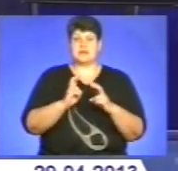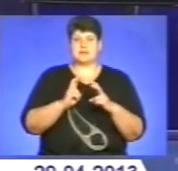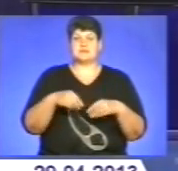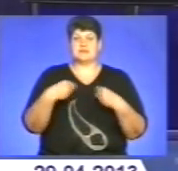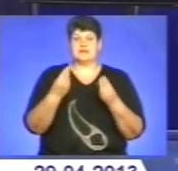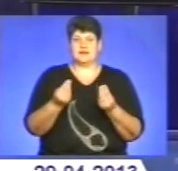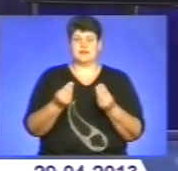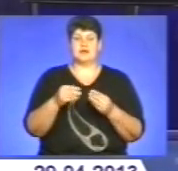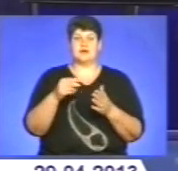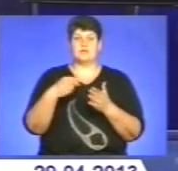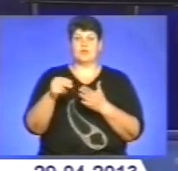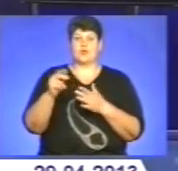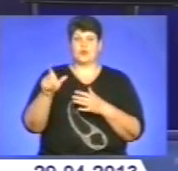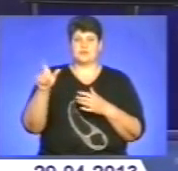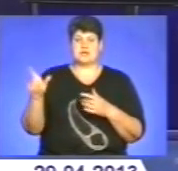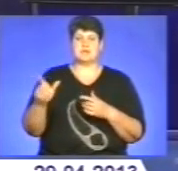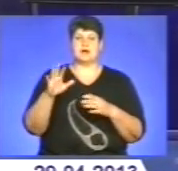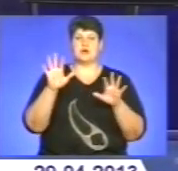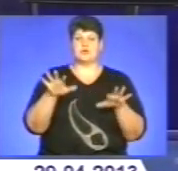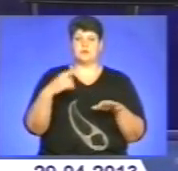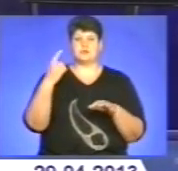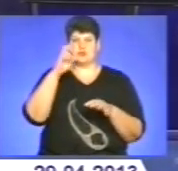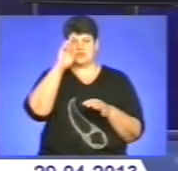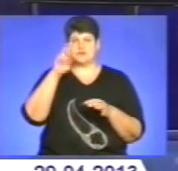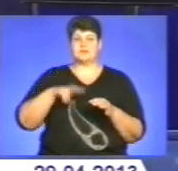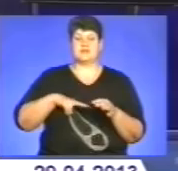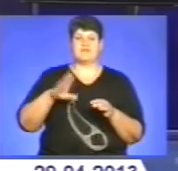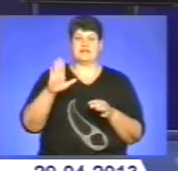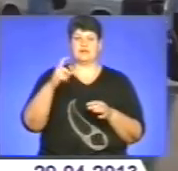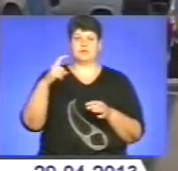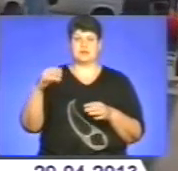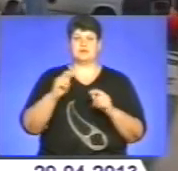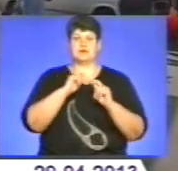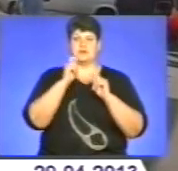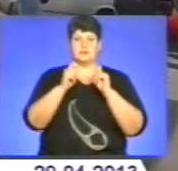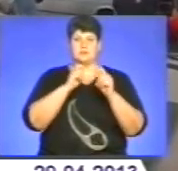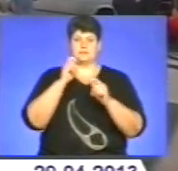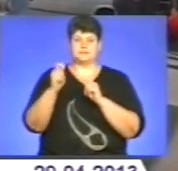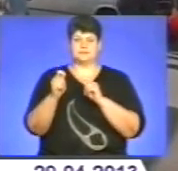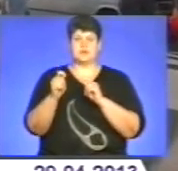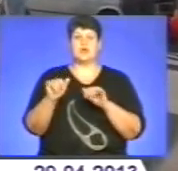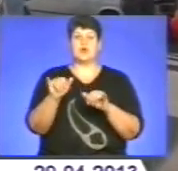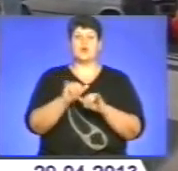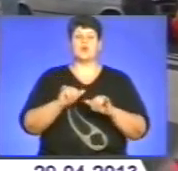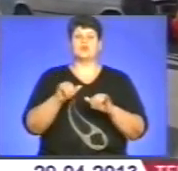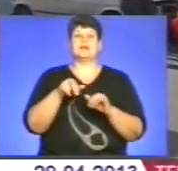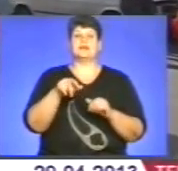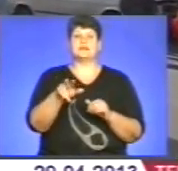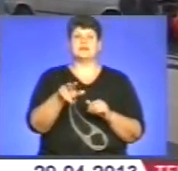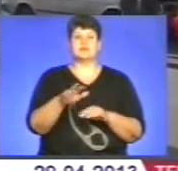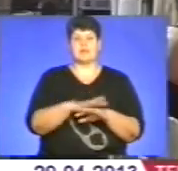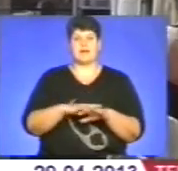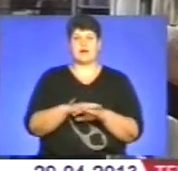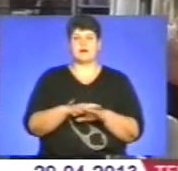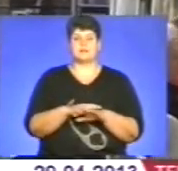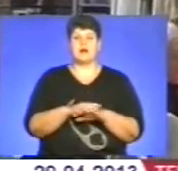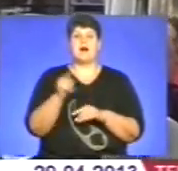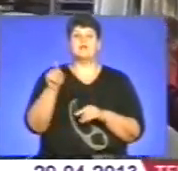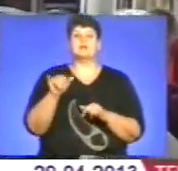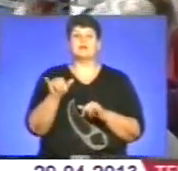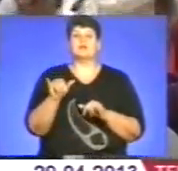голова облдержадміністрації Валентин Хоптян вручав подарунки. Куди кумичем чекуєш? На ярмарок. А ти